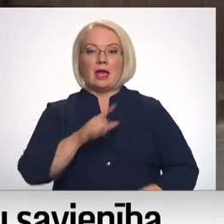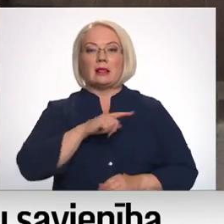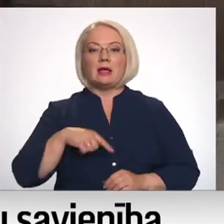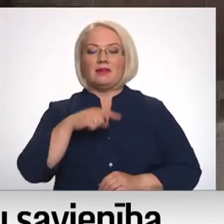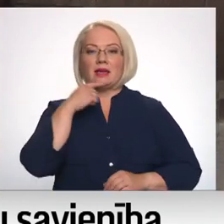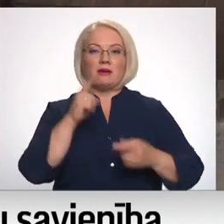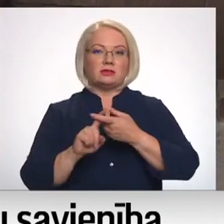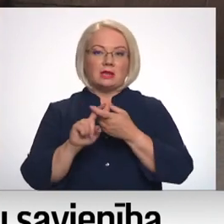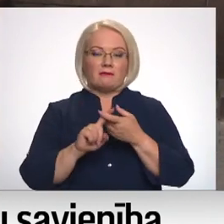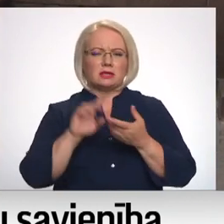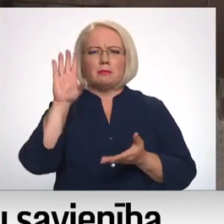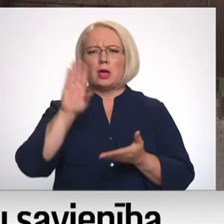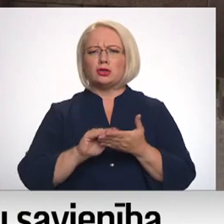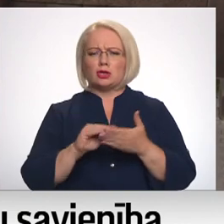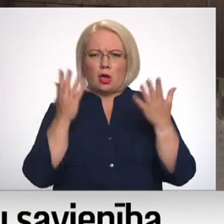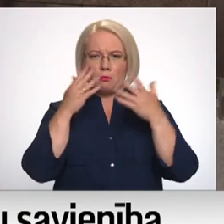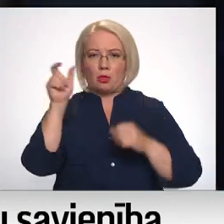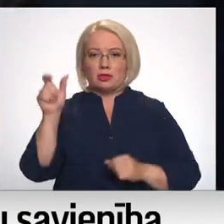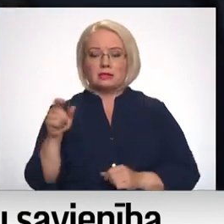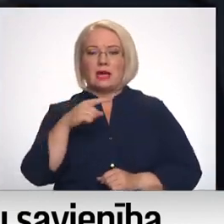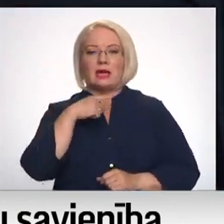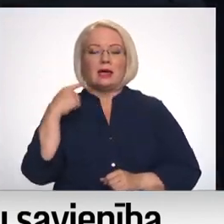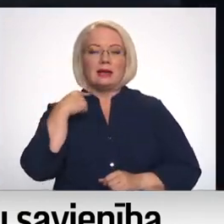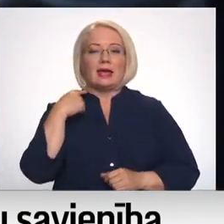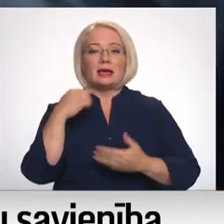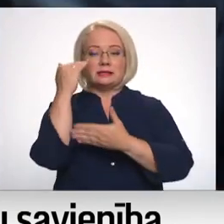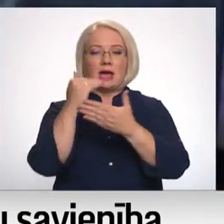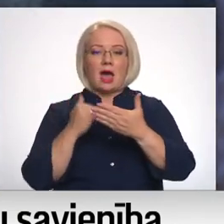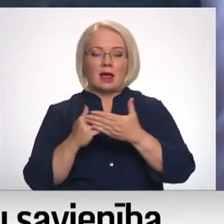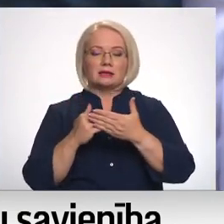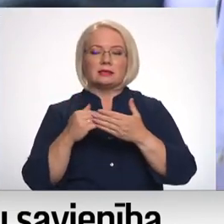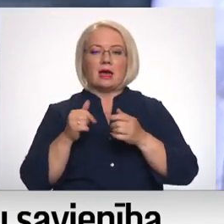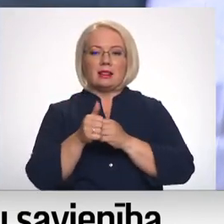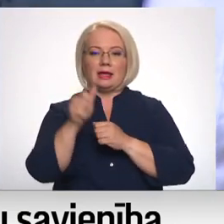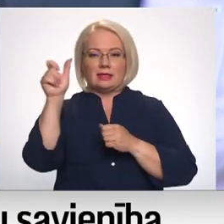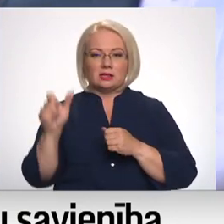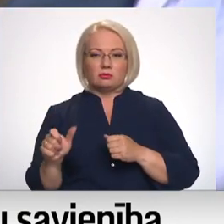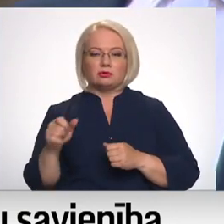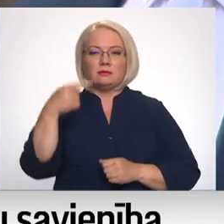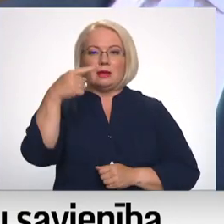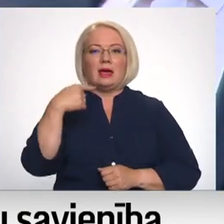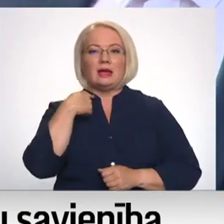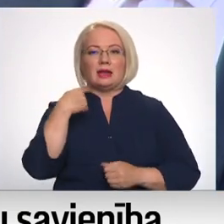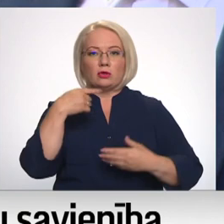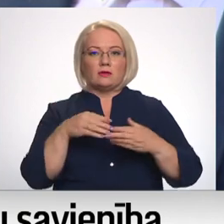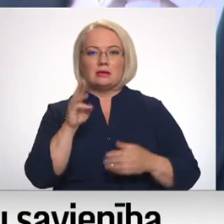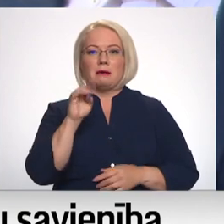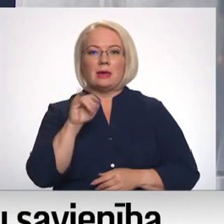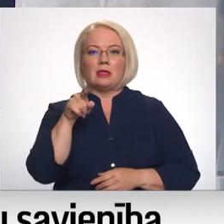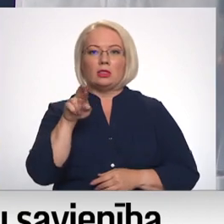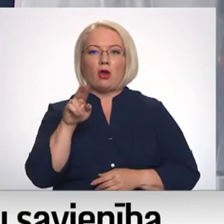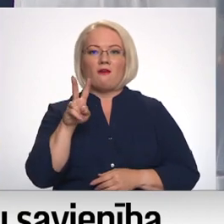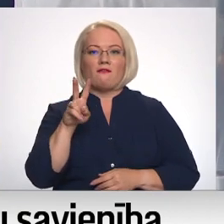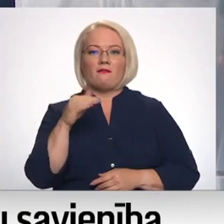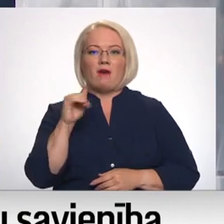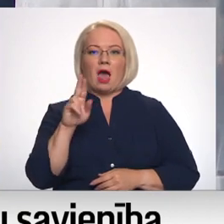Latvijas-Krievu savienības pieredzējušākais politiķis un Rīgas saraksta līderis būs partijas līdzpriekšsādātājs Rīgas domnieks Miroslavs Mitrofānovs. Vēl